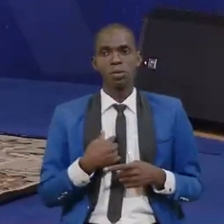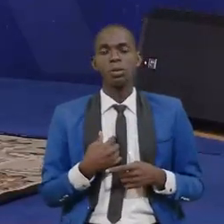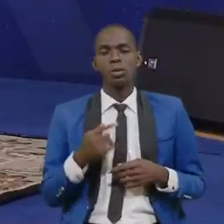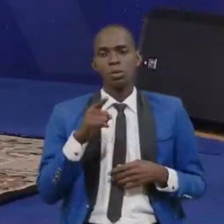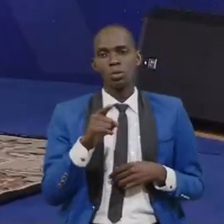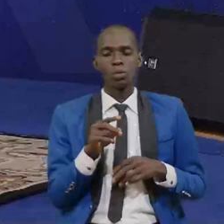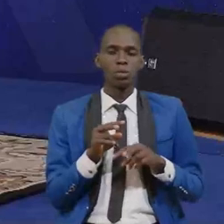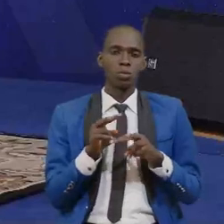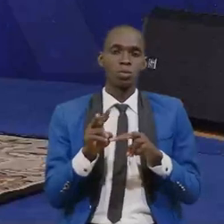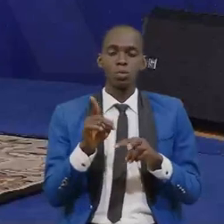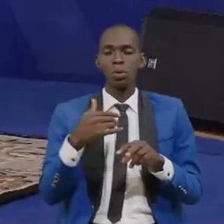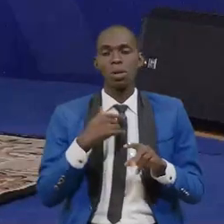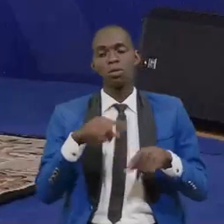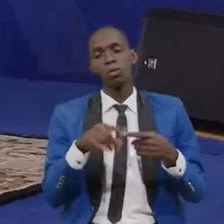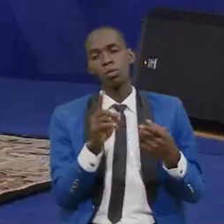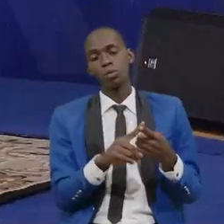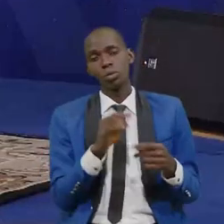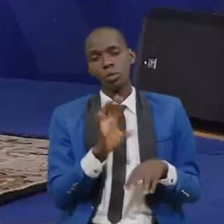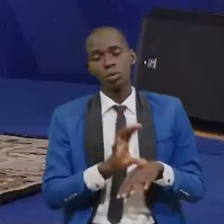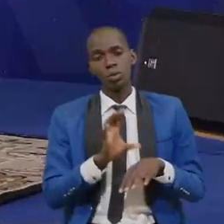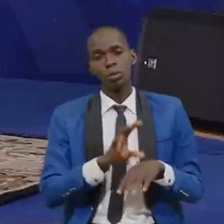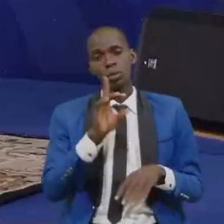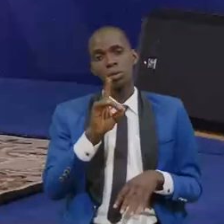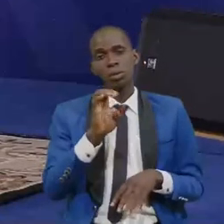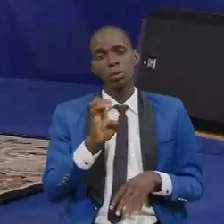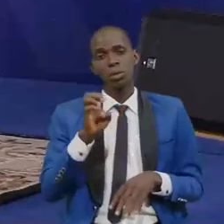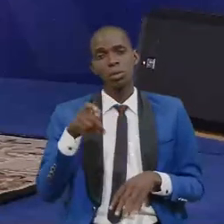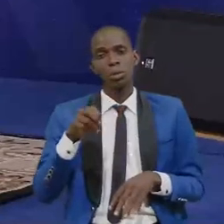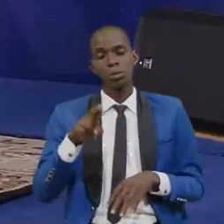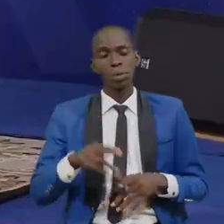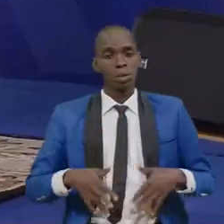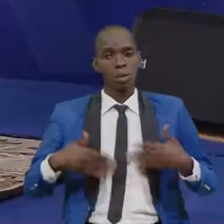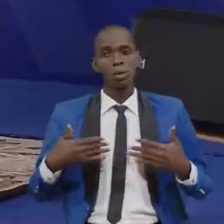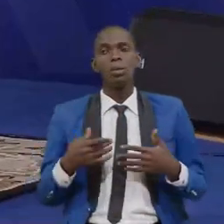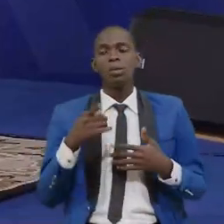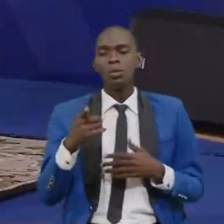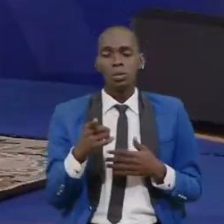comme si tu allais à la vie profonde, Bible là, si tu ne fais pas ce que je te dis de faire